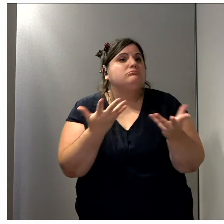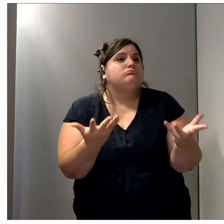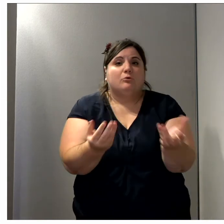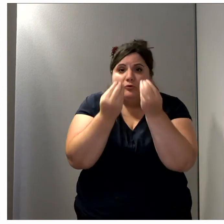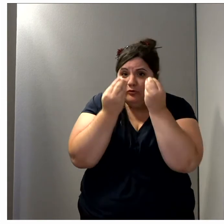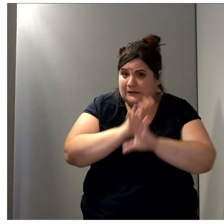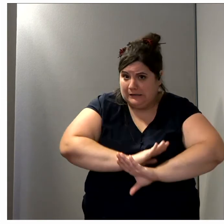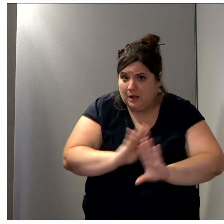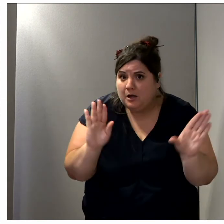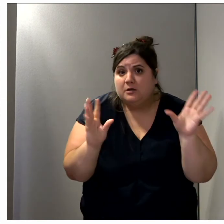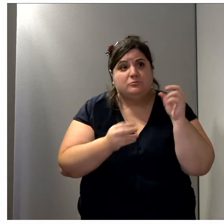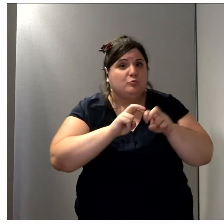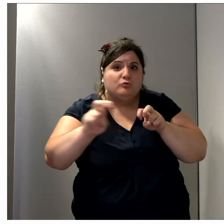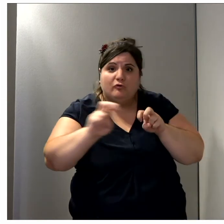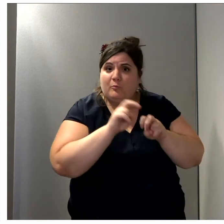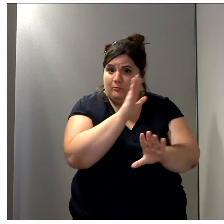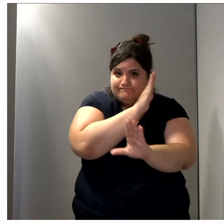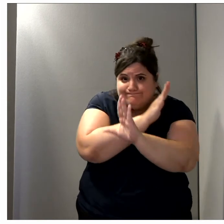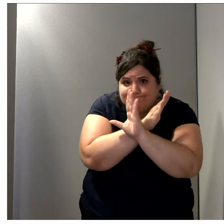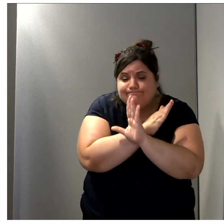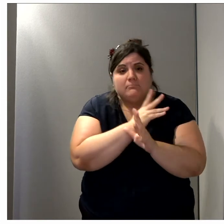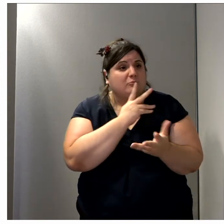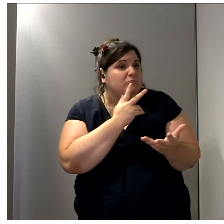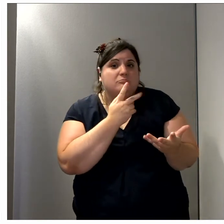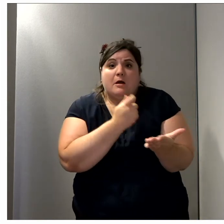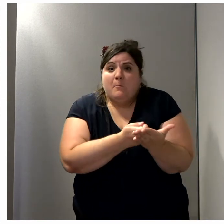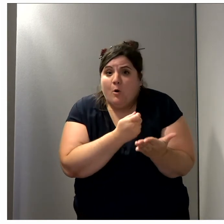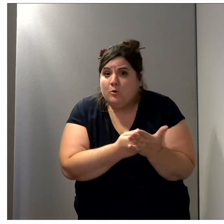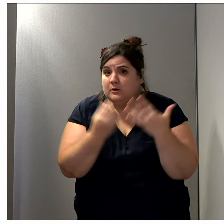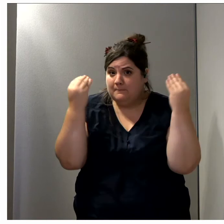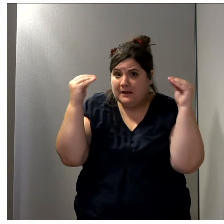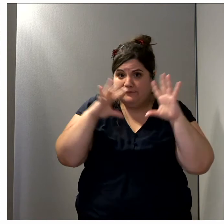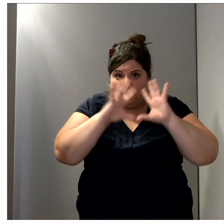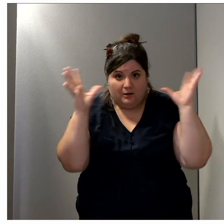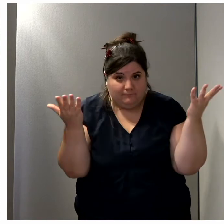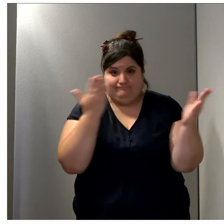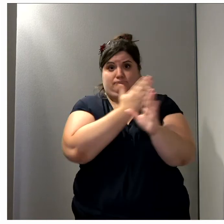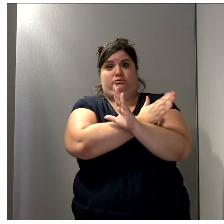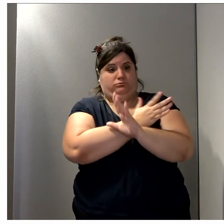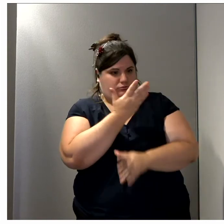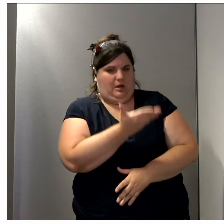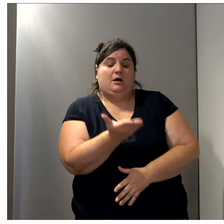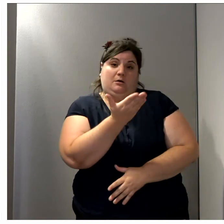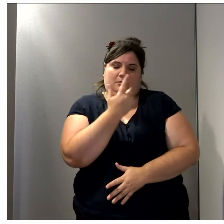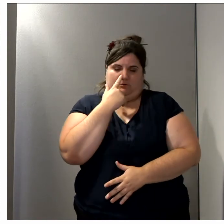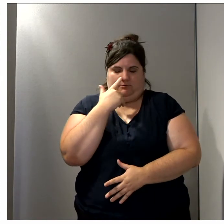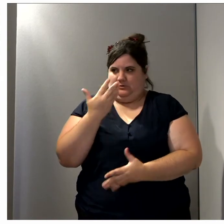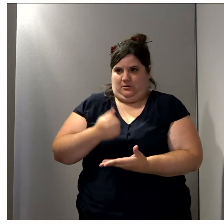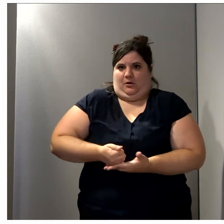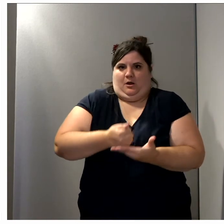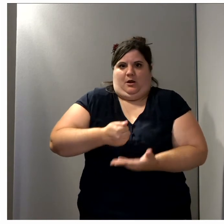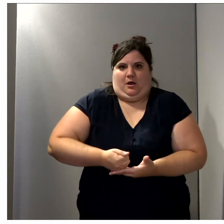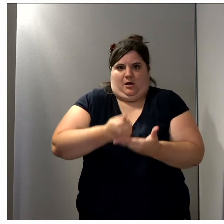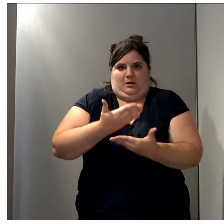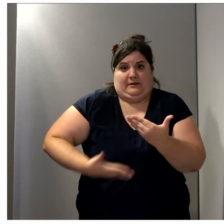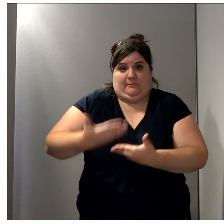fermeture des transports, des banques, des magasins, etc., etc. En Moselle, depuis de nombreuses années